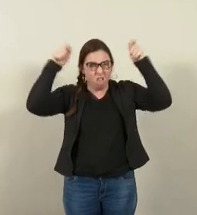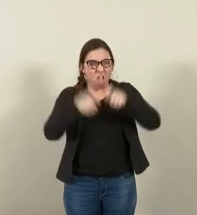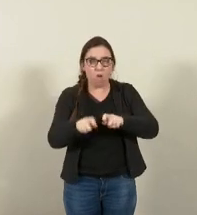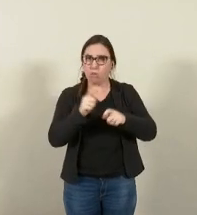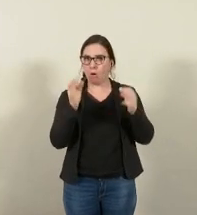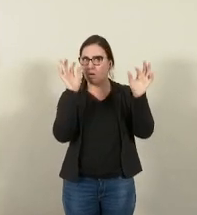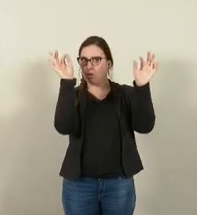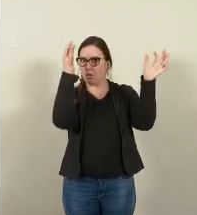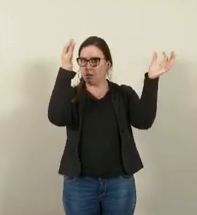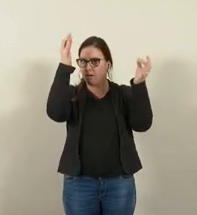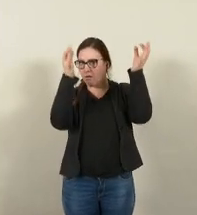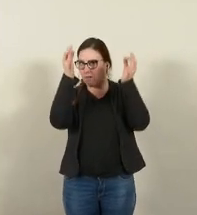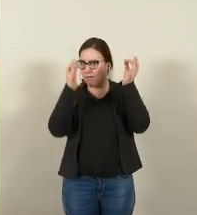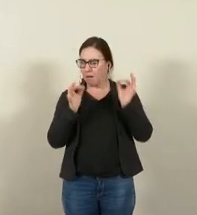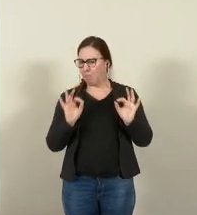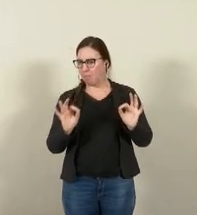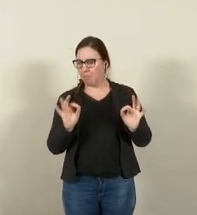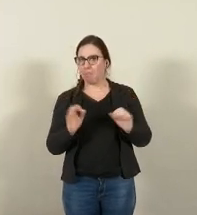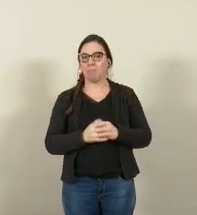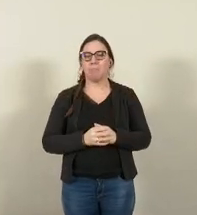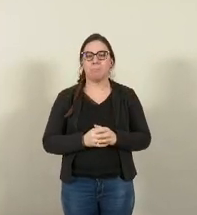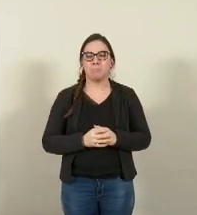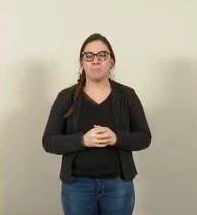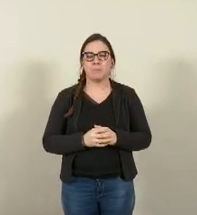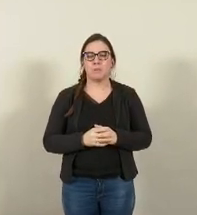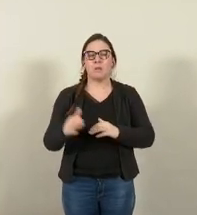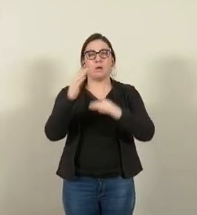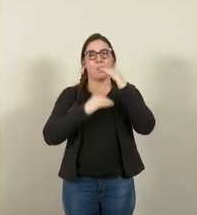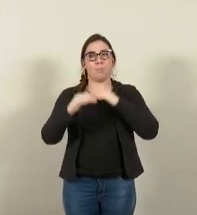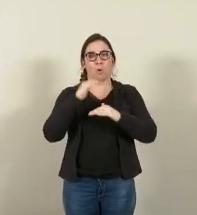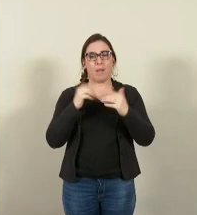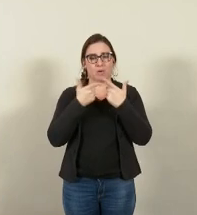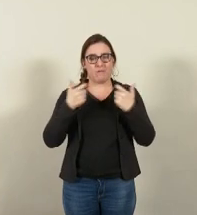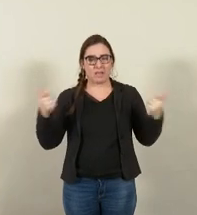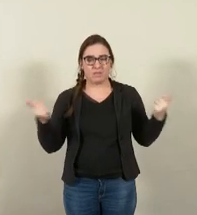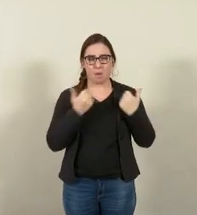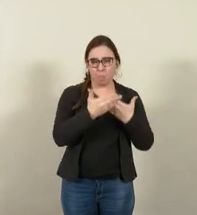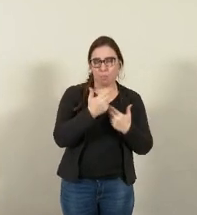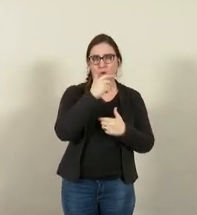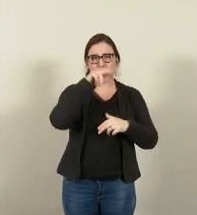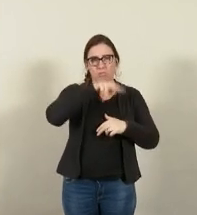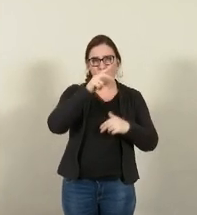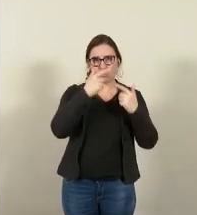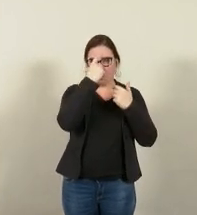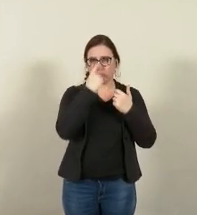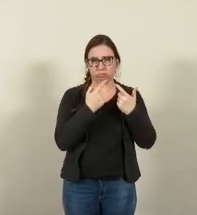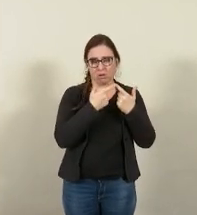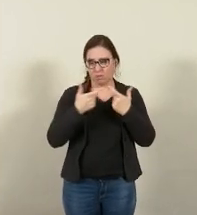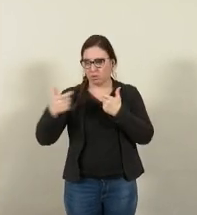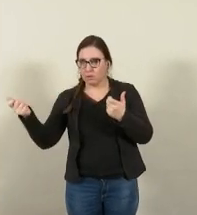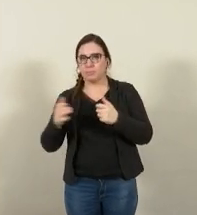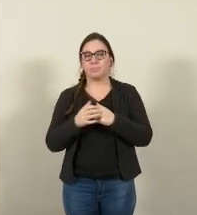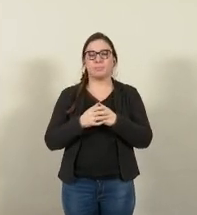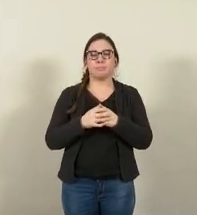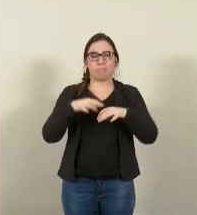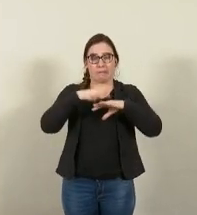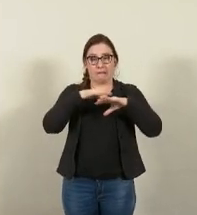qui a été proposé par l'équipe d'archi la programmation diversifiée de logement avec une accroche qui est permise sur